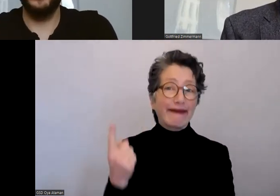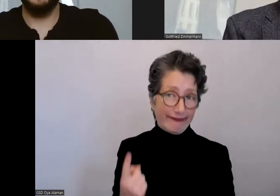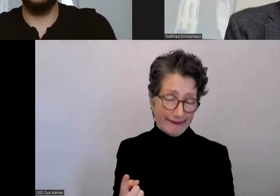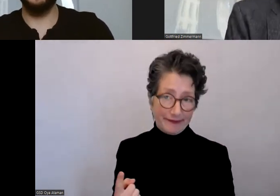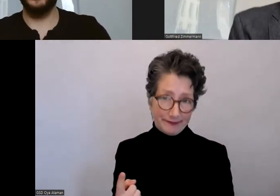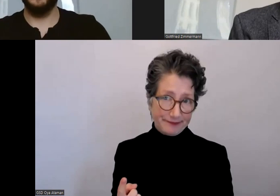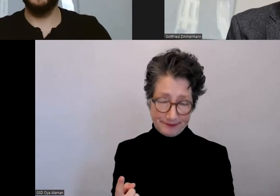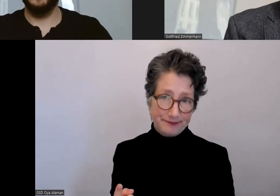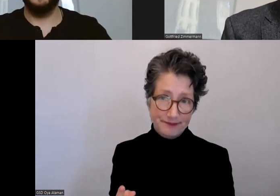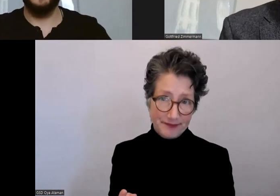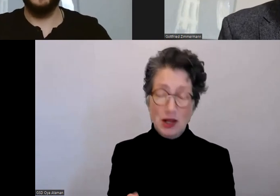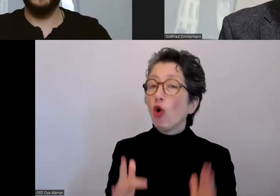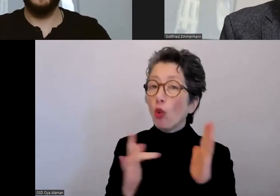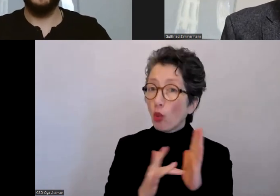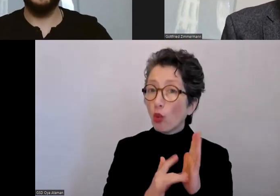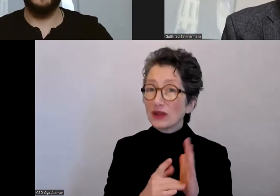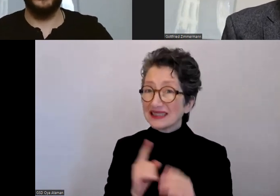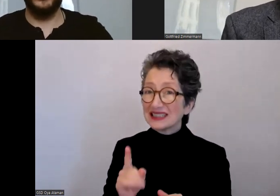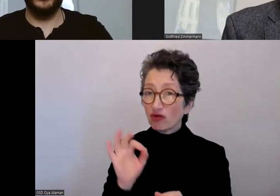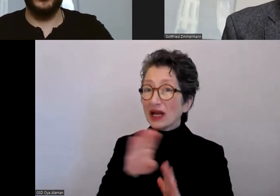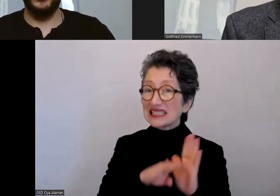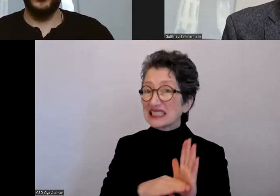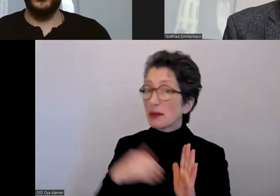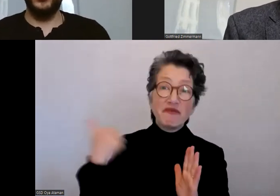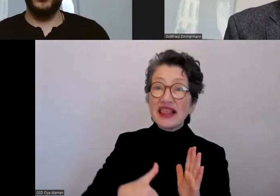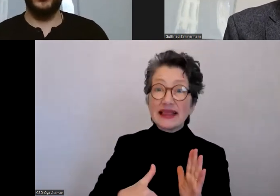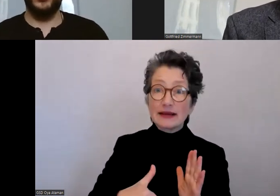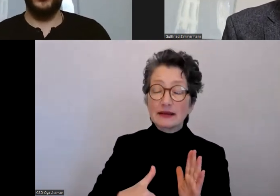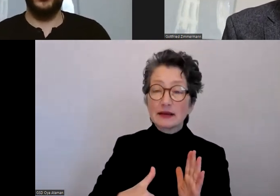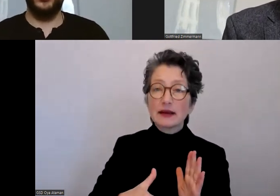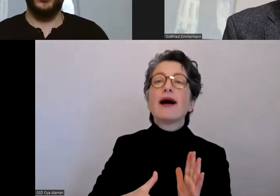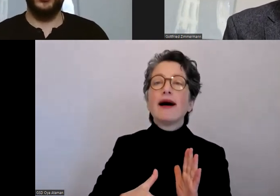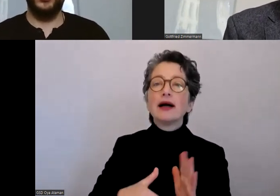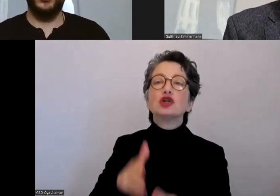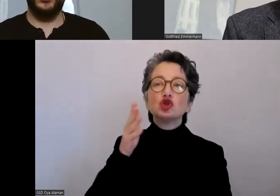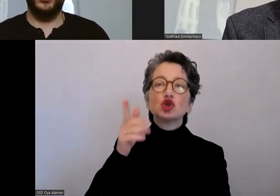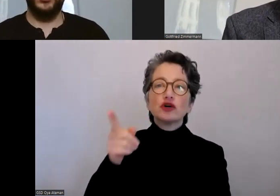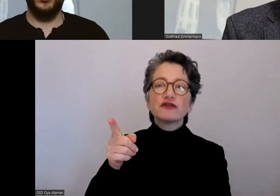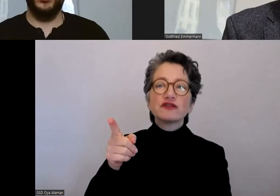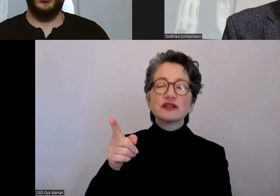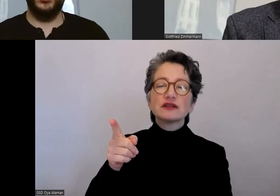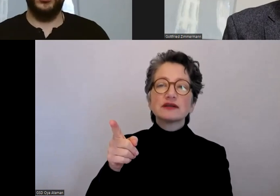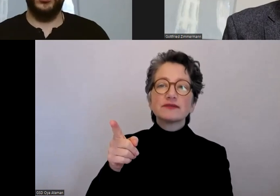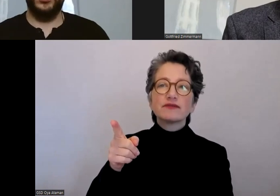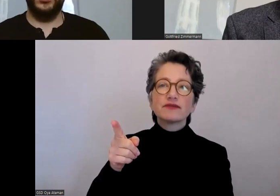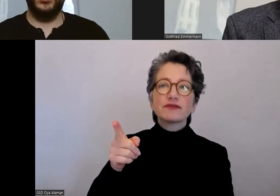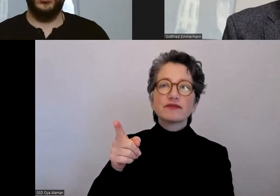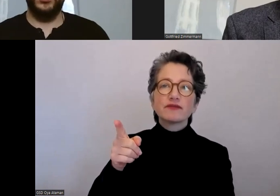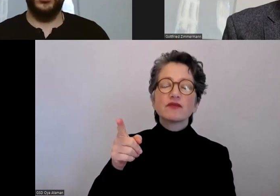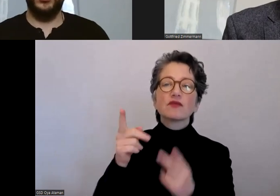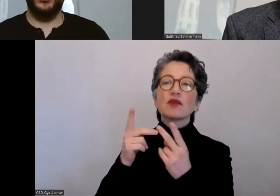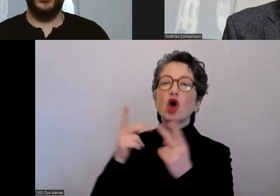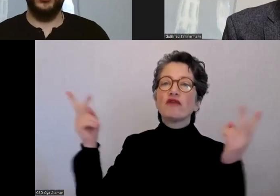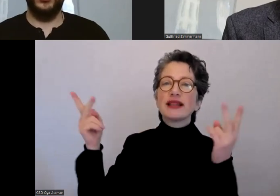dass, weil sie eben für das Gesetz verpflichtend sind, dass es in Zukunft auch möglich sein wird, das